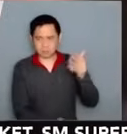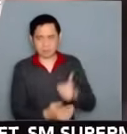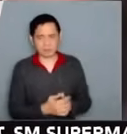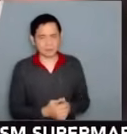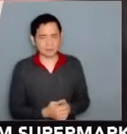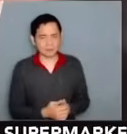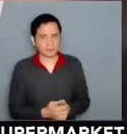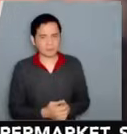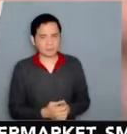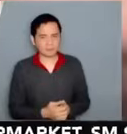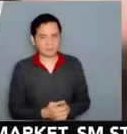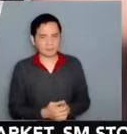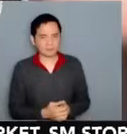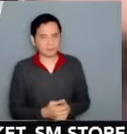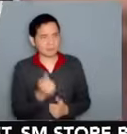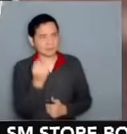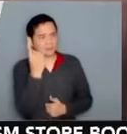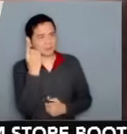able